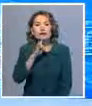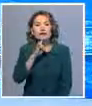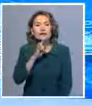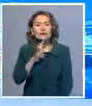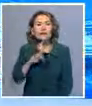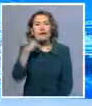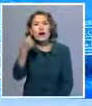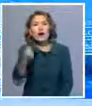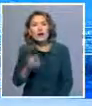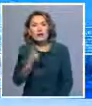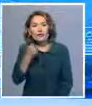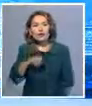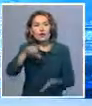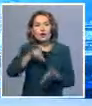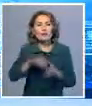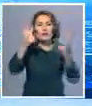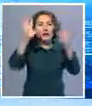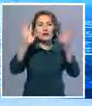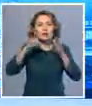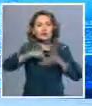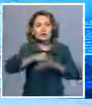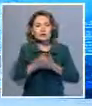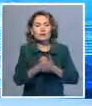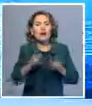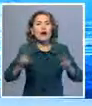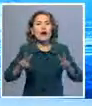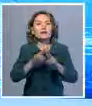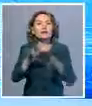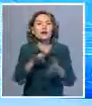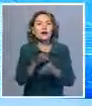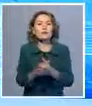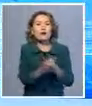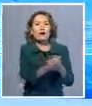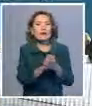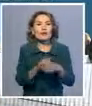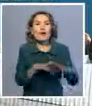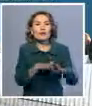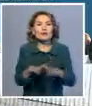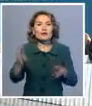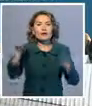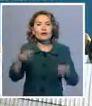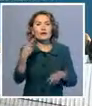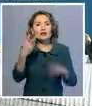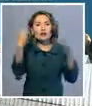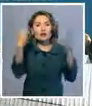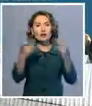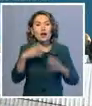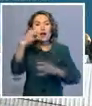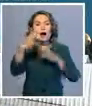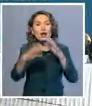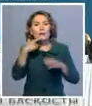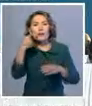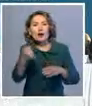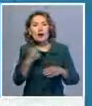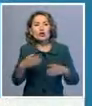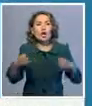Қазақстандық ардагерлердің заң шығаруға қатысу белсенділіктері жоғары. Бүгін Астанада бейбітшілік және достық миссиясы тақырыбында екінші күн өтіп жатқан